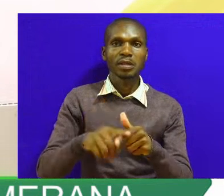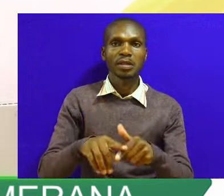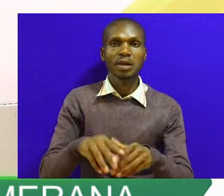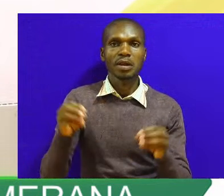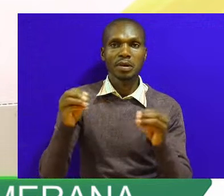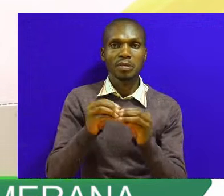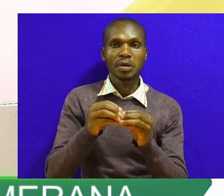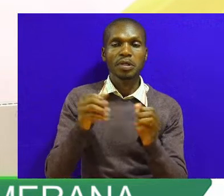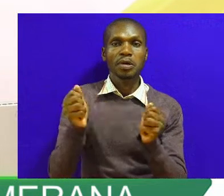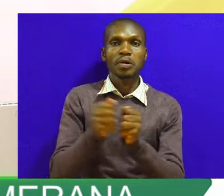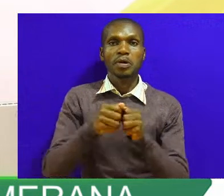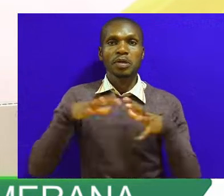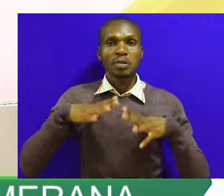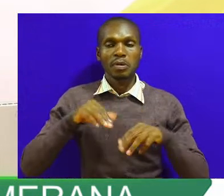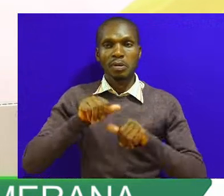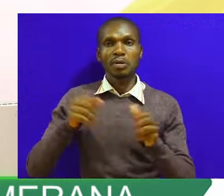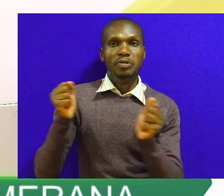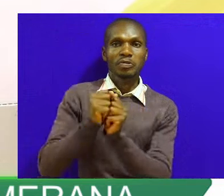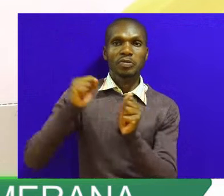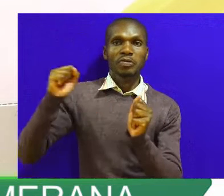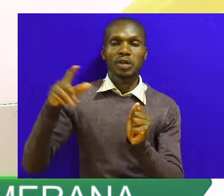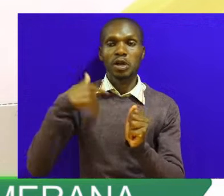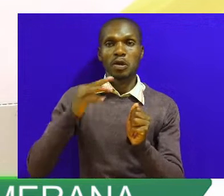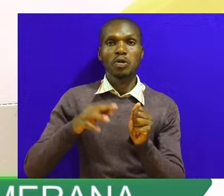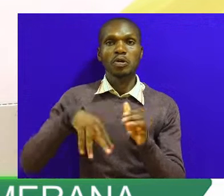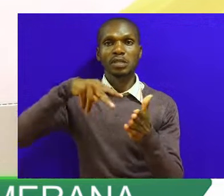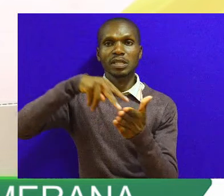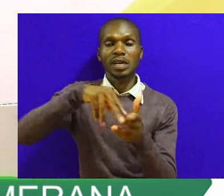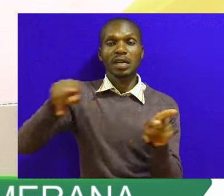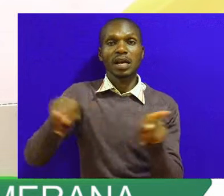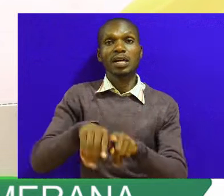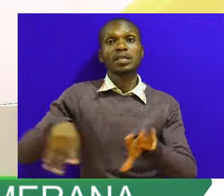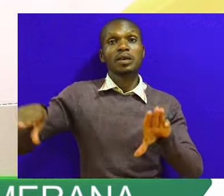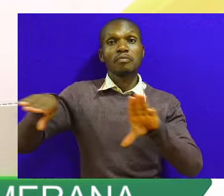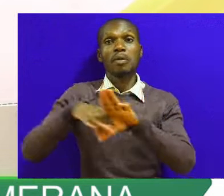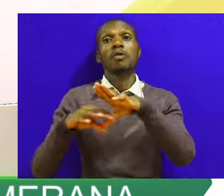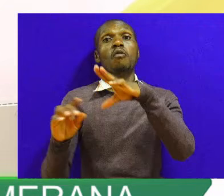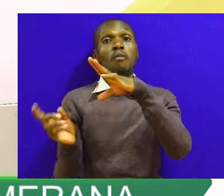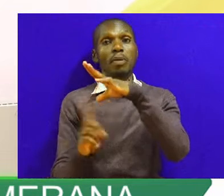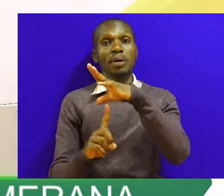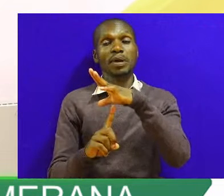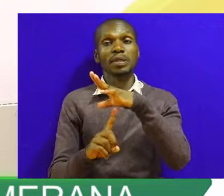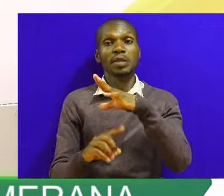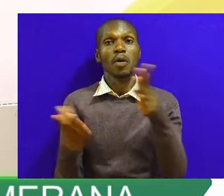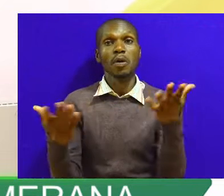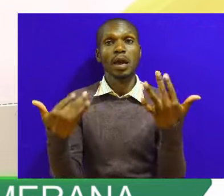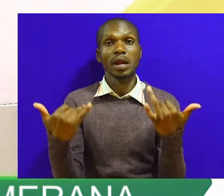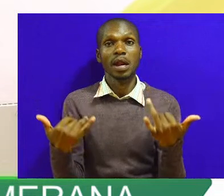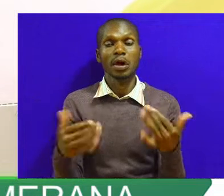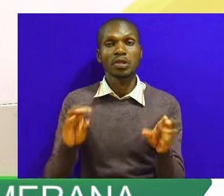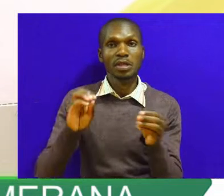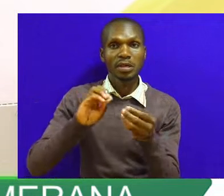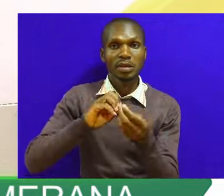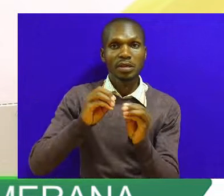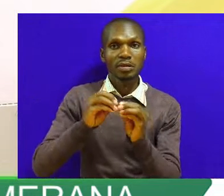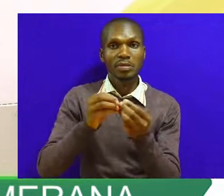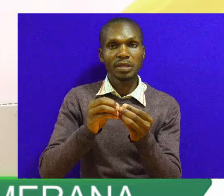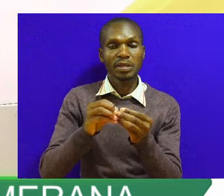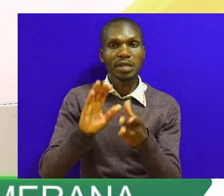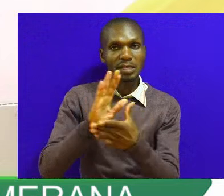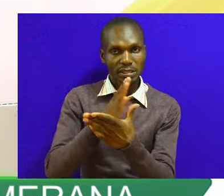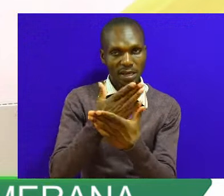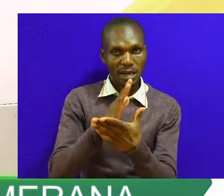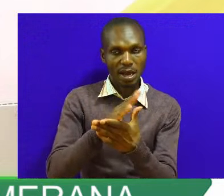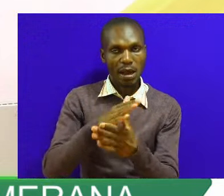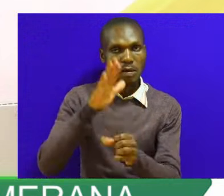na na barwandre 15 bari bakolige kero kyo bo jumbe ko ruase nsemejo asanyara ka gosanga na borobu anene nchira